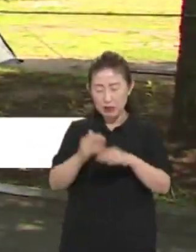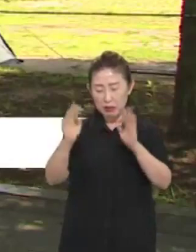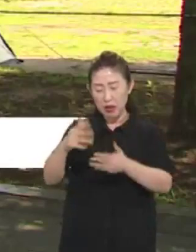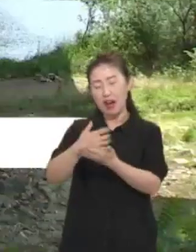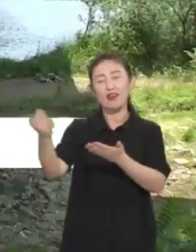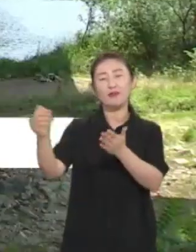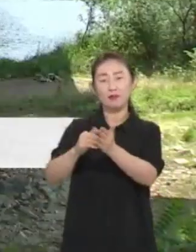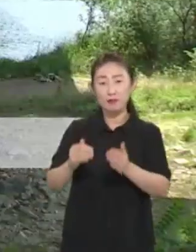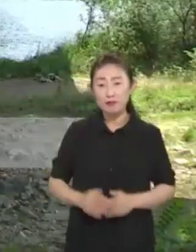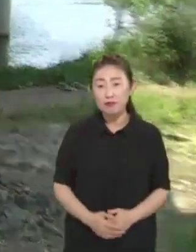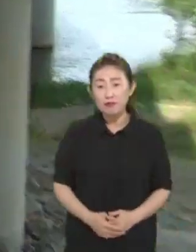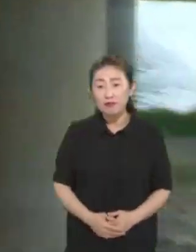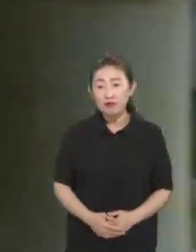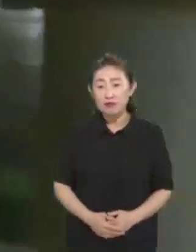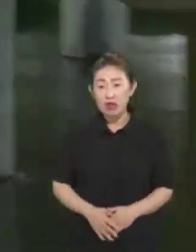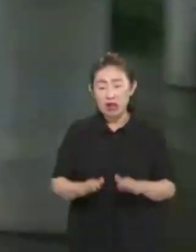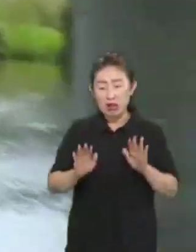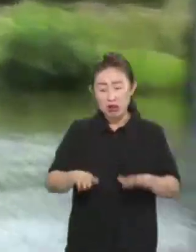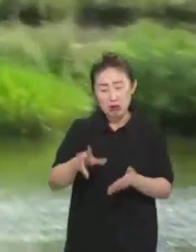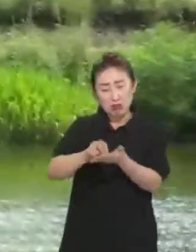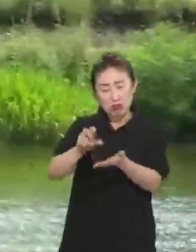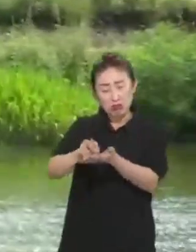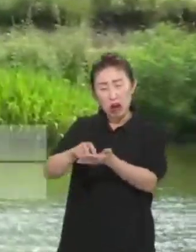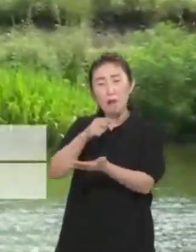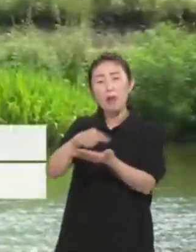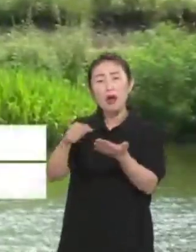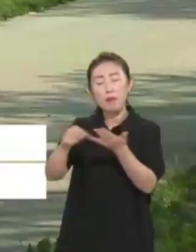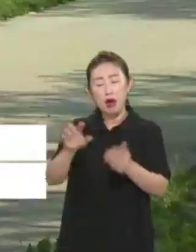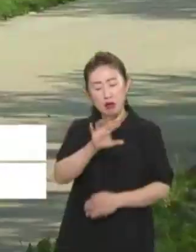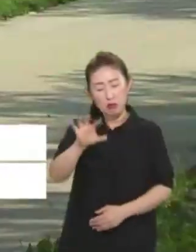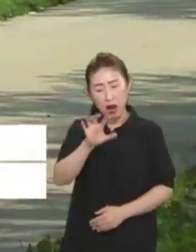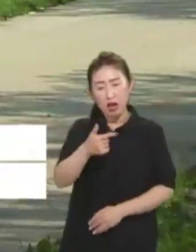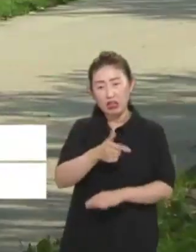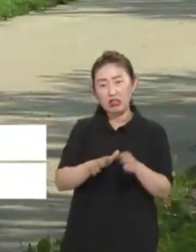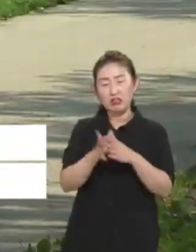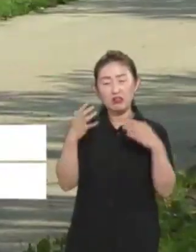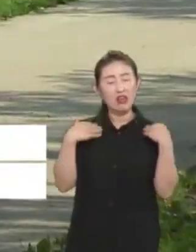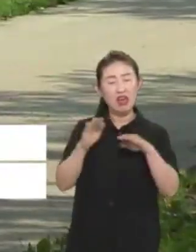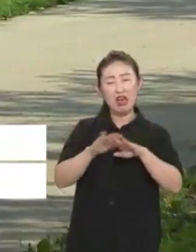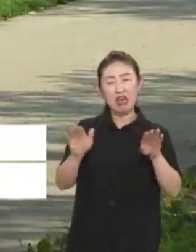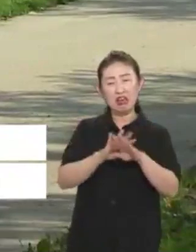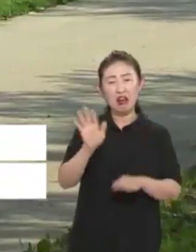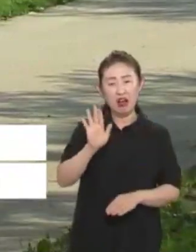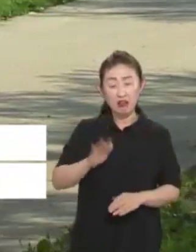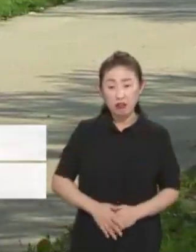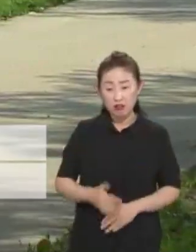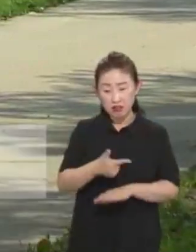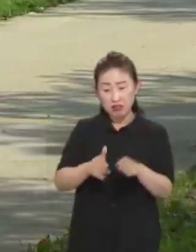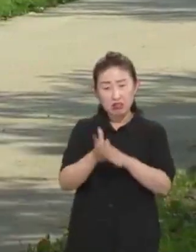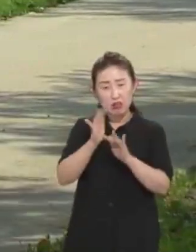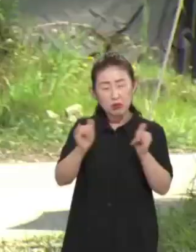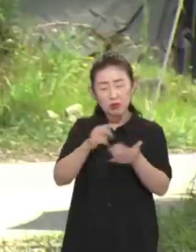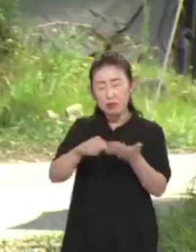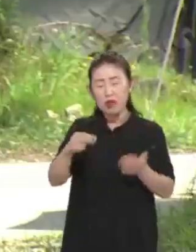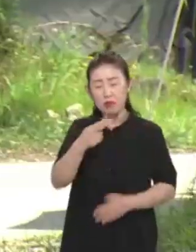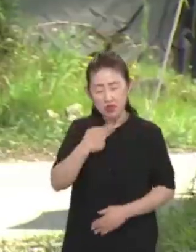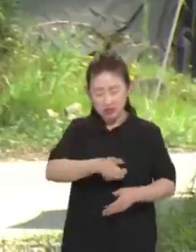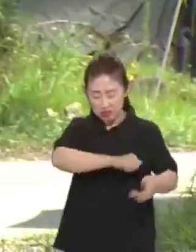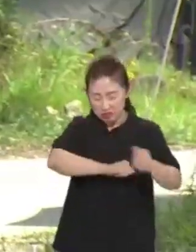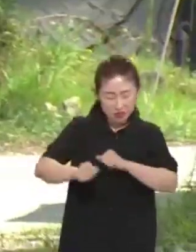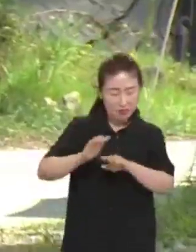했습니다. 수년째 반복된 지적에도 대전시는 계도만 하는 상황. 더 이상 시민들의 피해가 이어지지 않도록